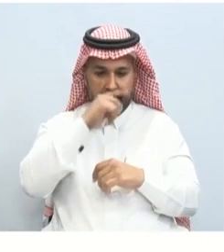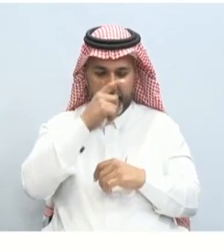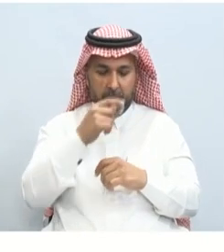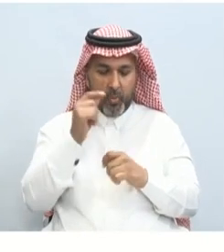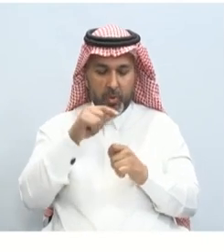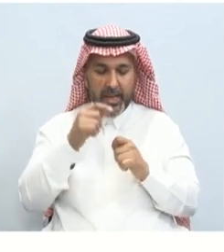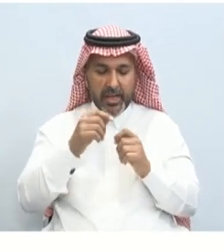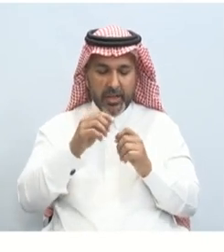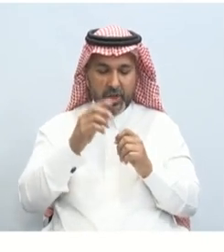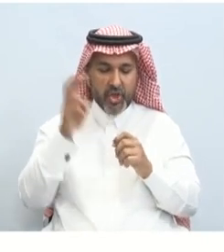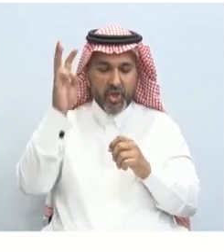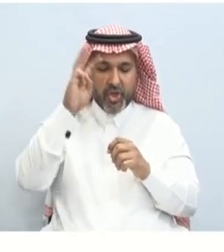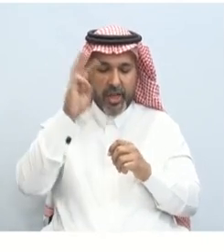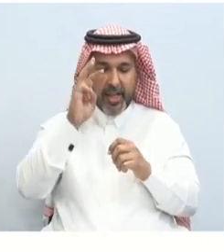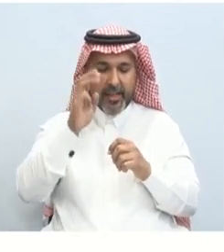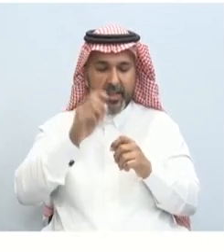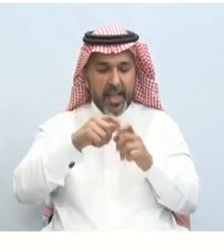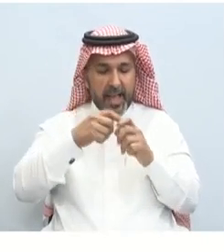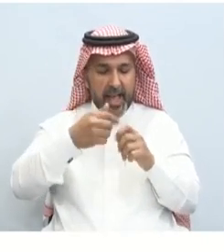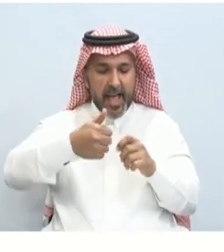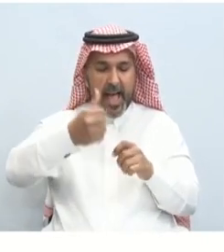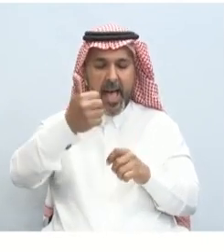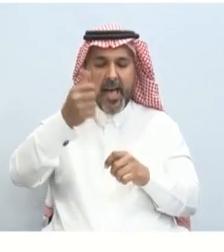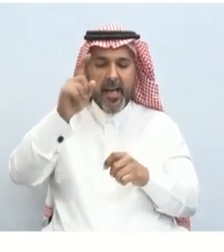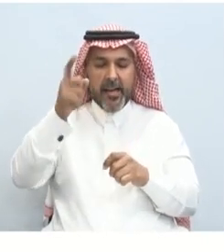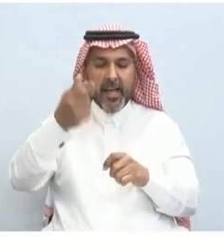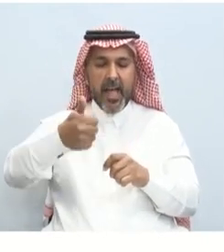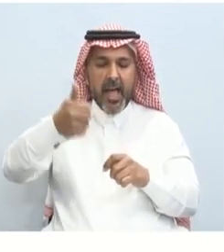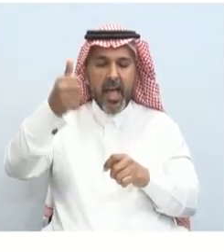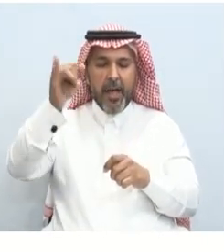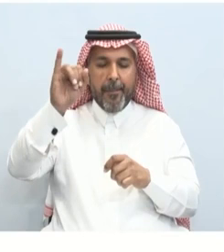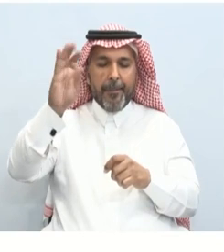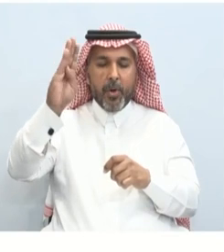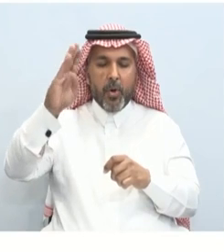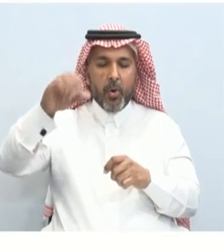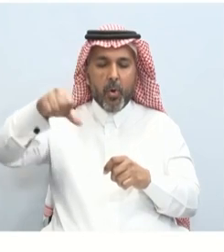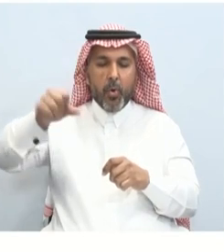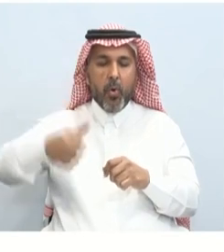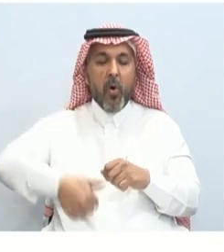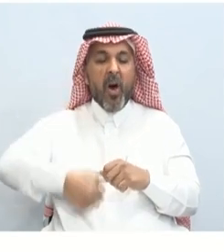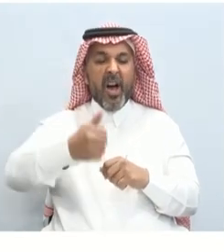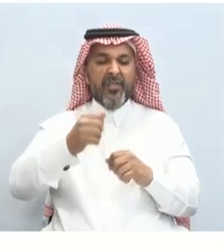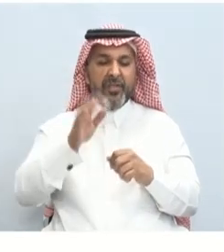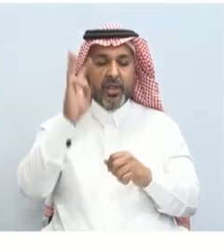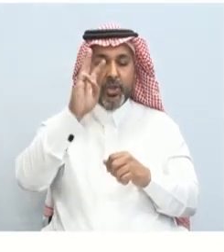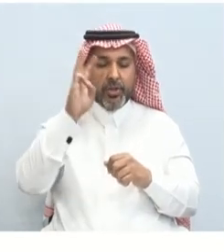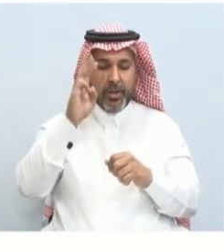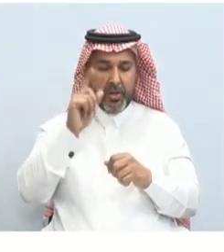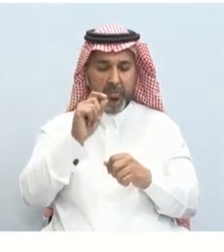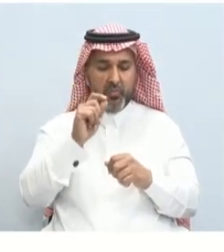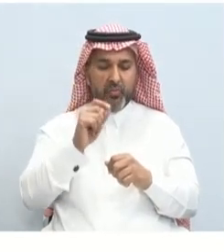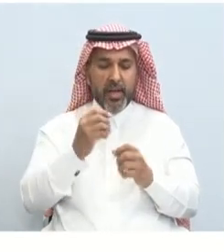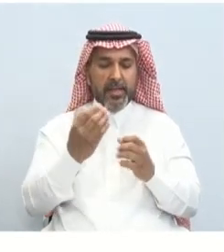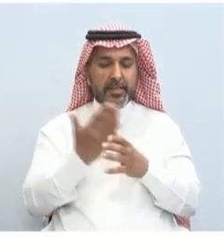شركه ارامكو الافضل عالميا وتعتمد على المعرفه العلميه والابتكار في تطوير ضخ البترول وتكريره